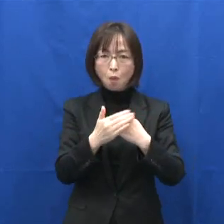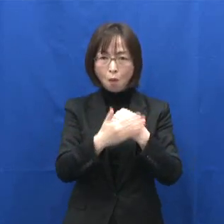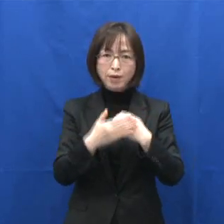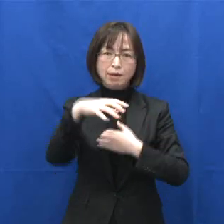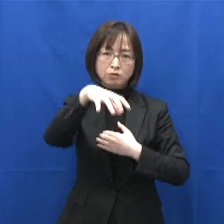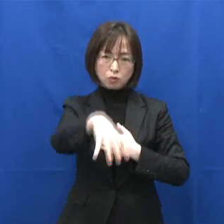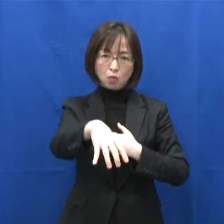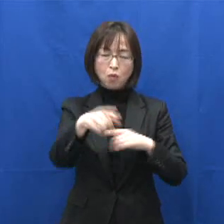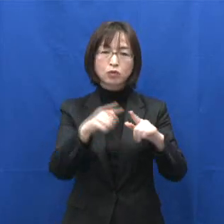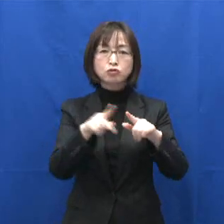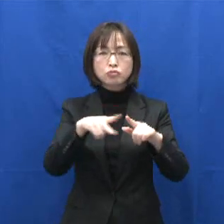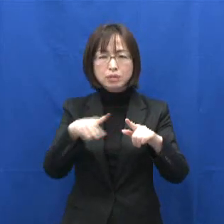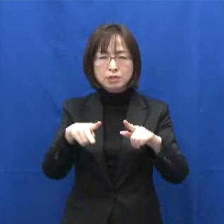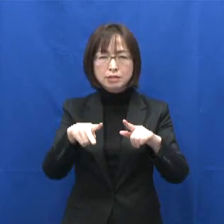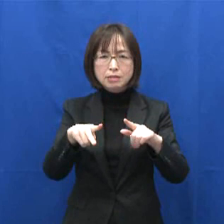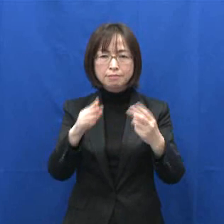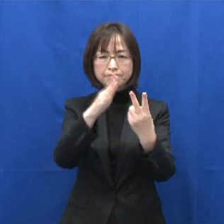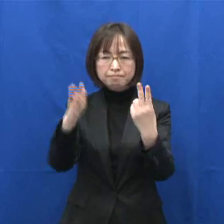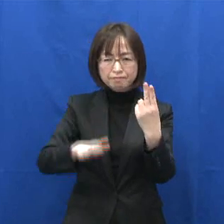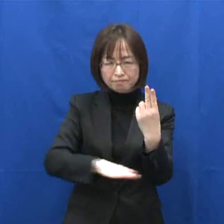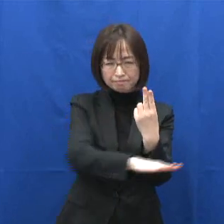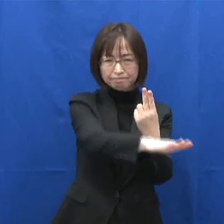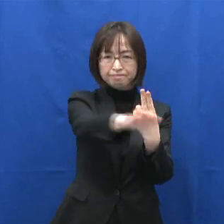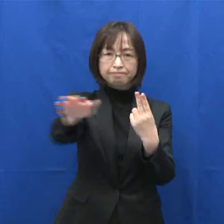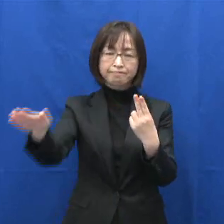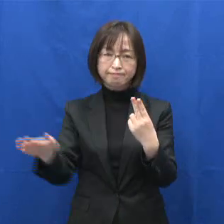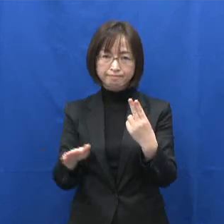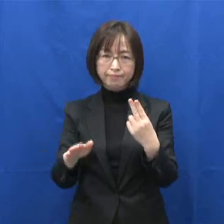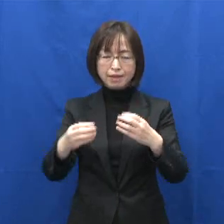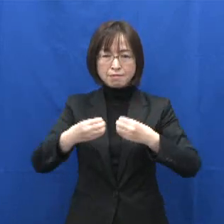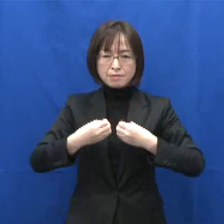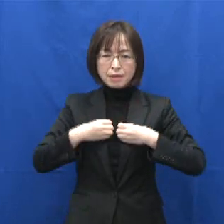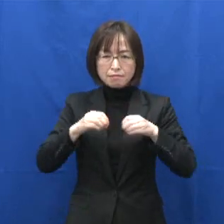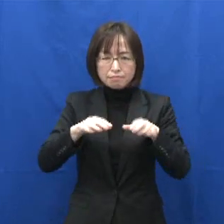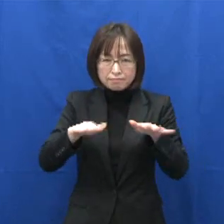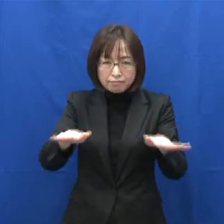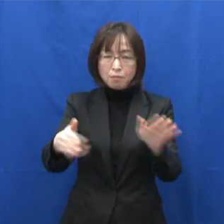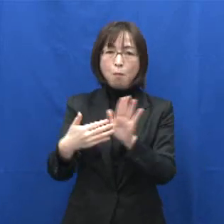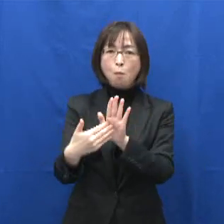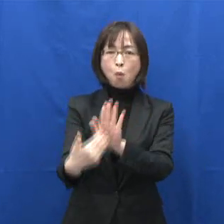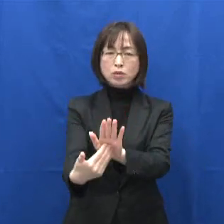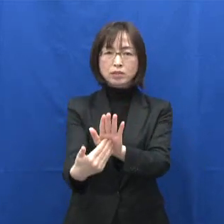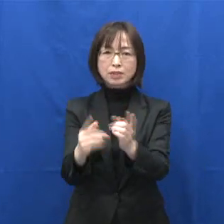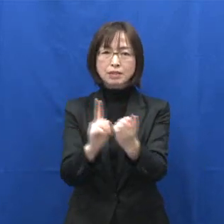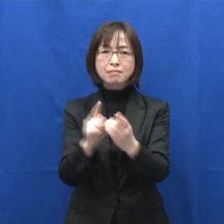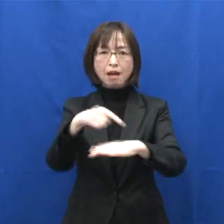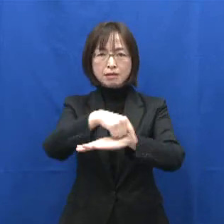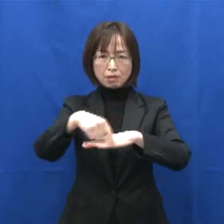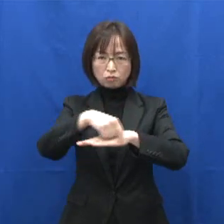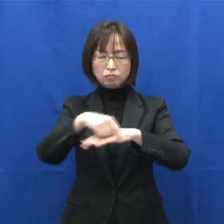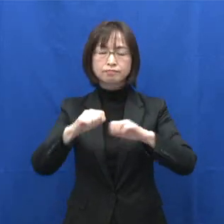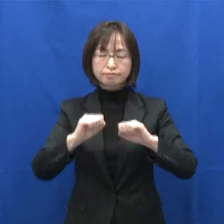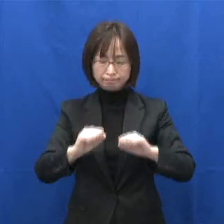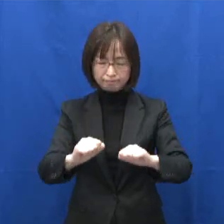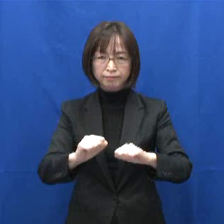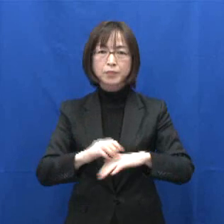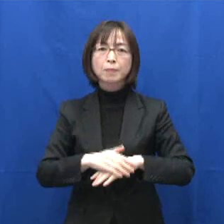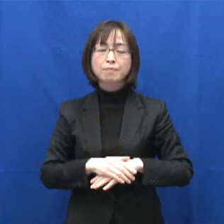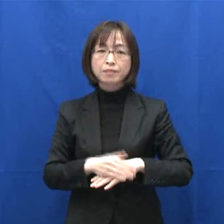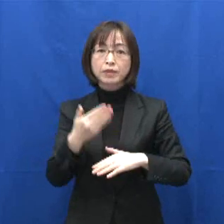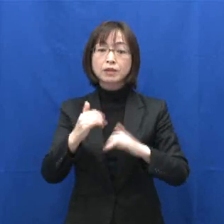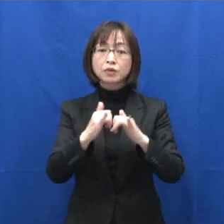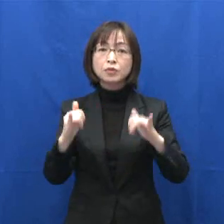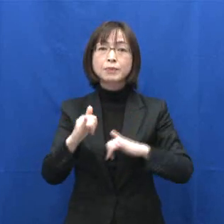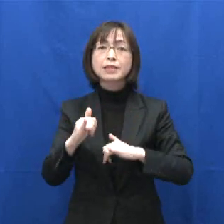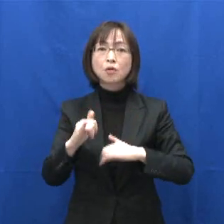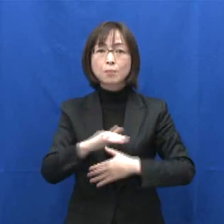心に全庁を挙げて感染拡大防止に対策を講じております。区民